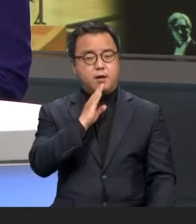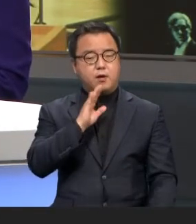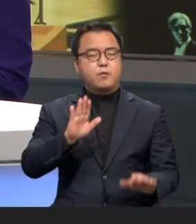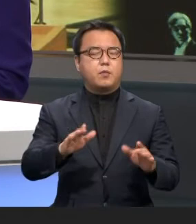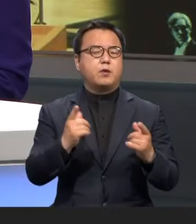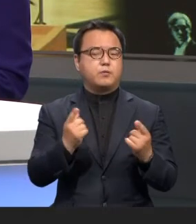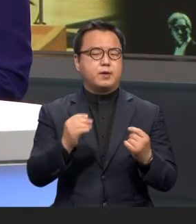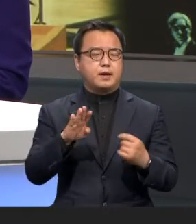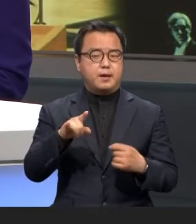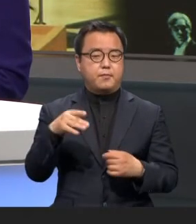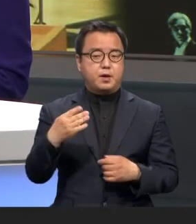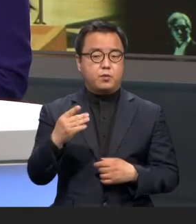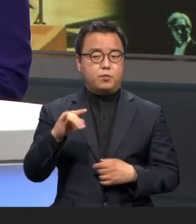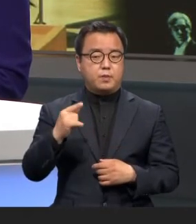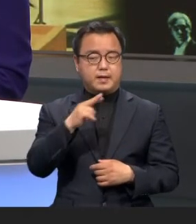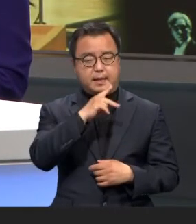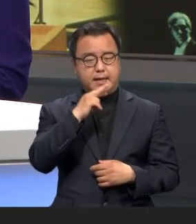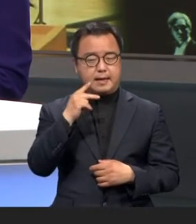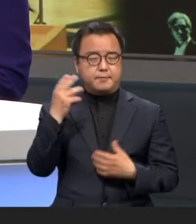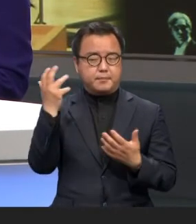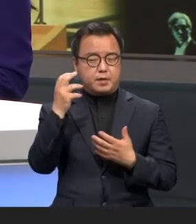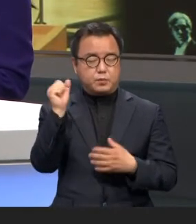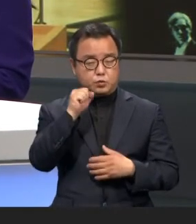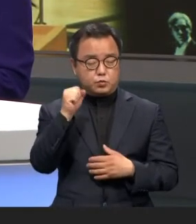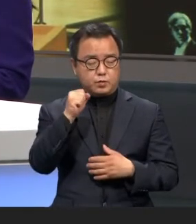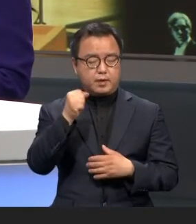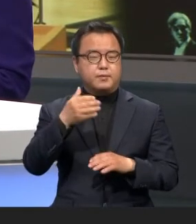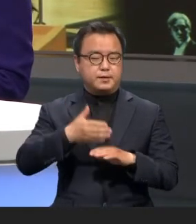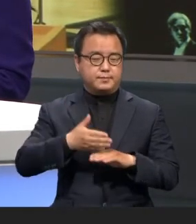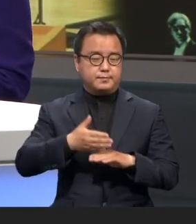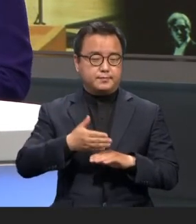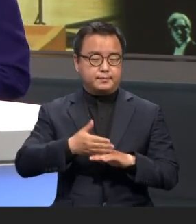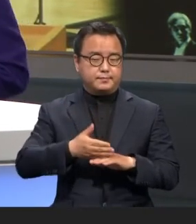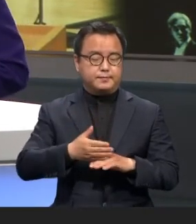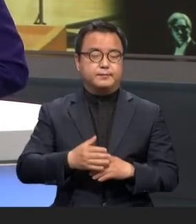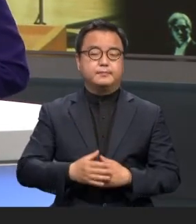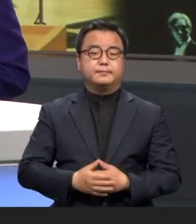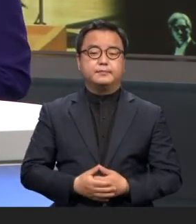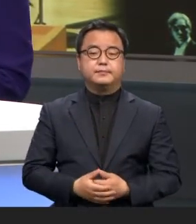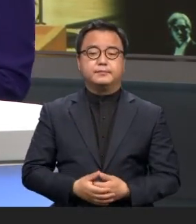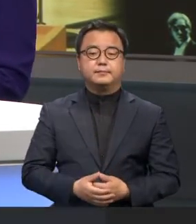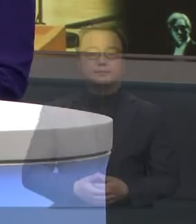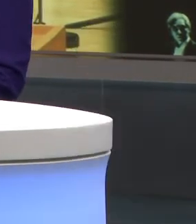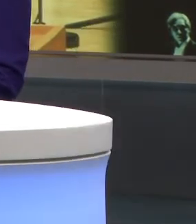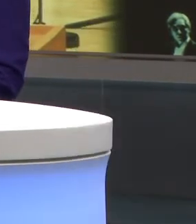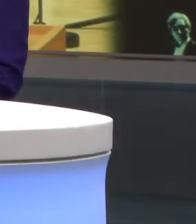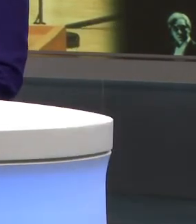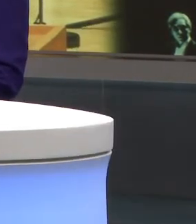베토벤의 향기에 푹 빠질 수 있게 해주신 수민 씨 오늘 말씀 잘 들었습니다. 고맙습니다. 네, 감사합니다. 네.